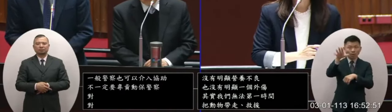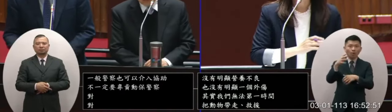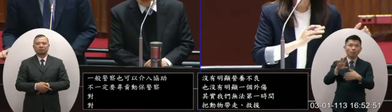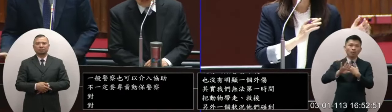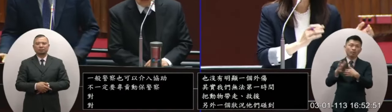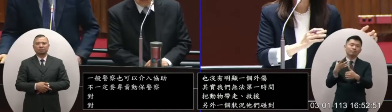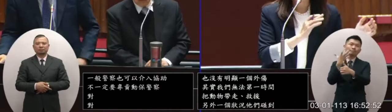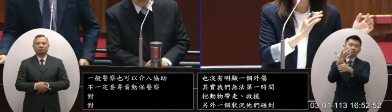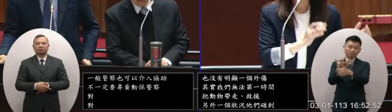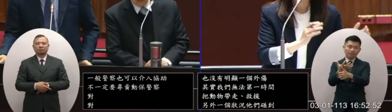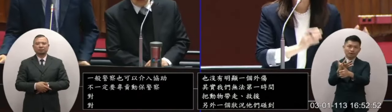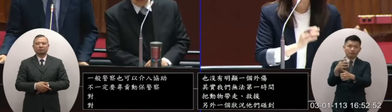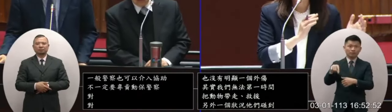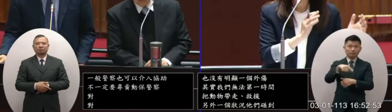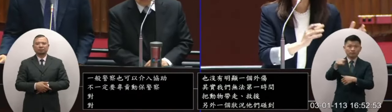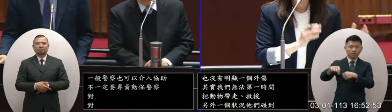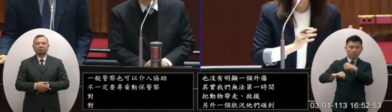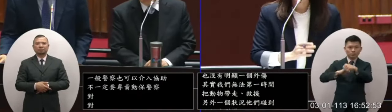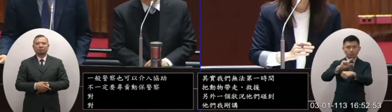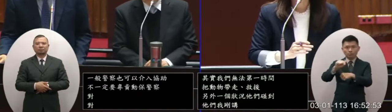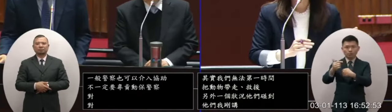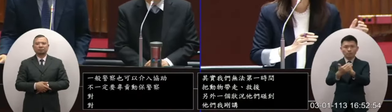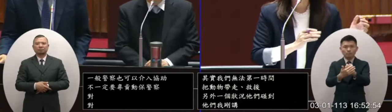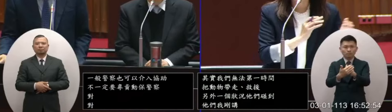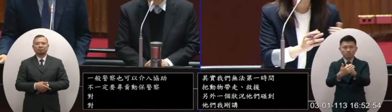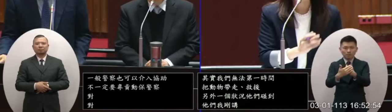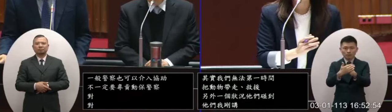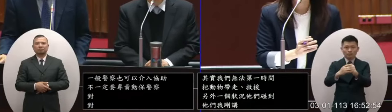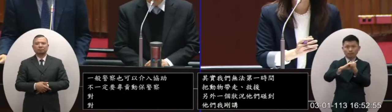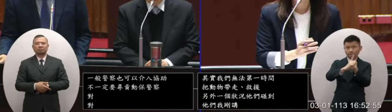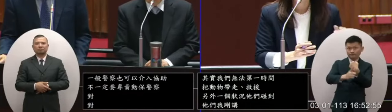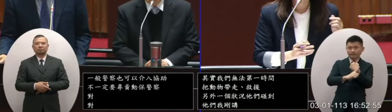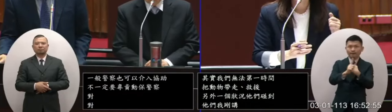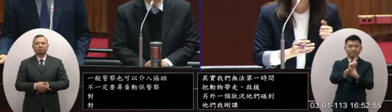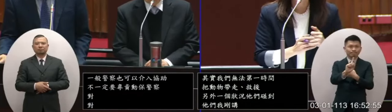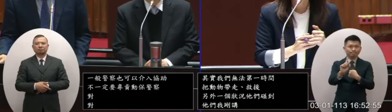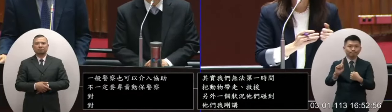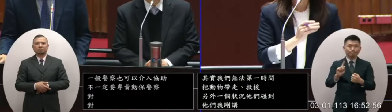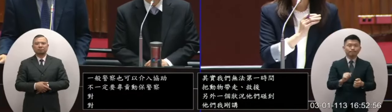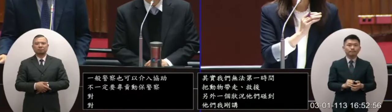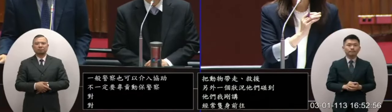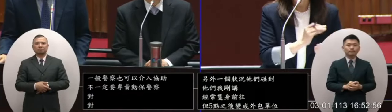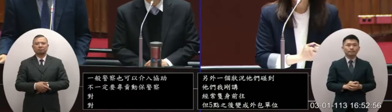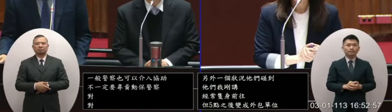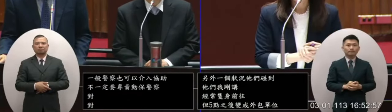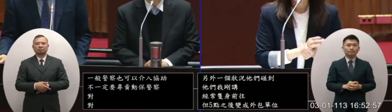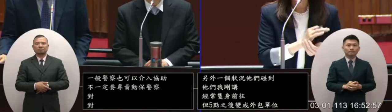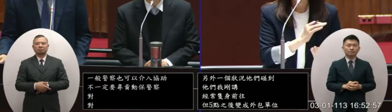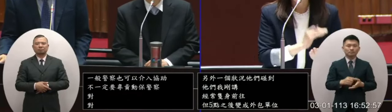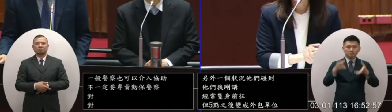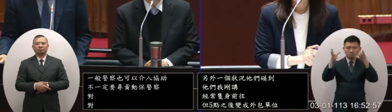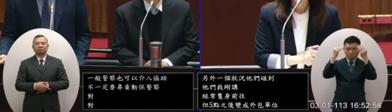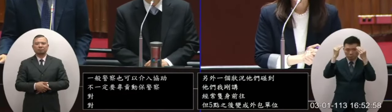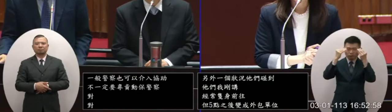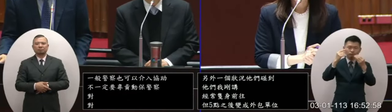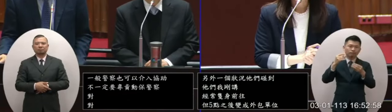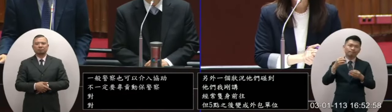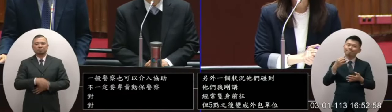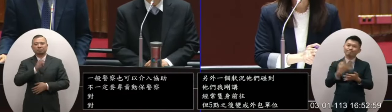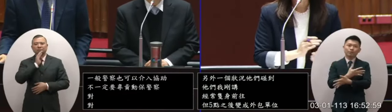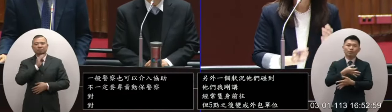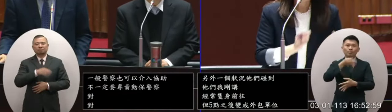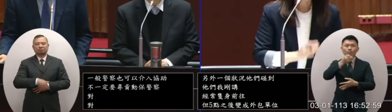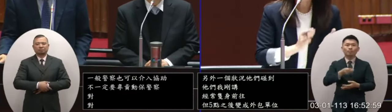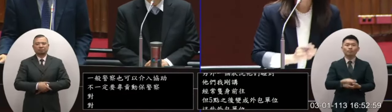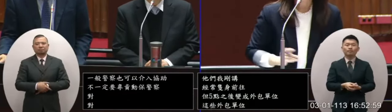包的单位他们也许在动物保护的这些法令上面，其实他们是尝试是比较不足的， 是，